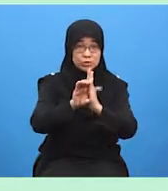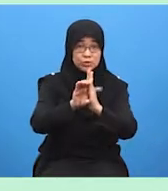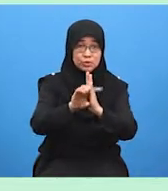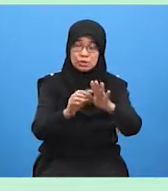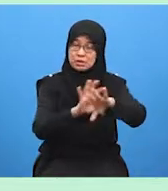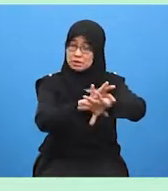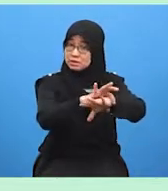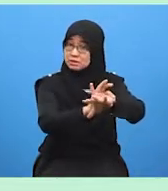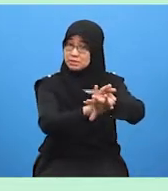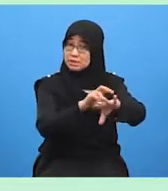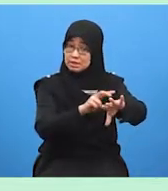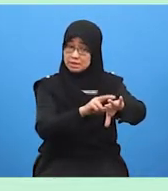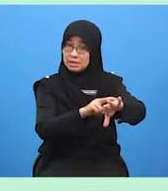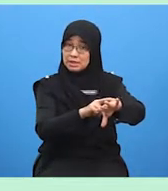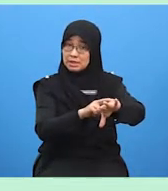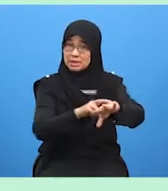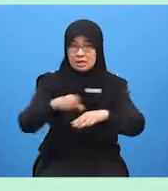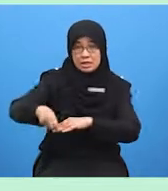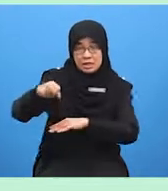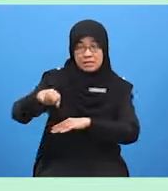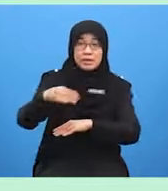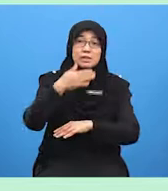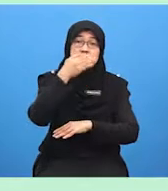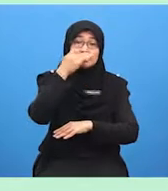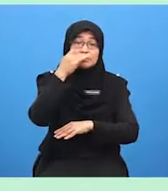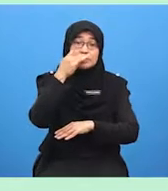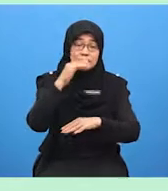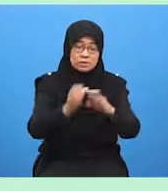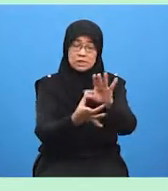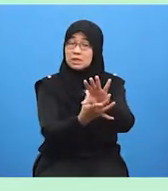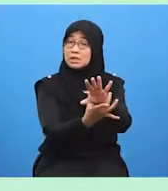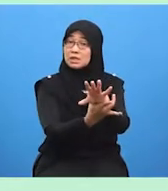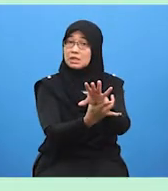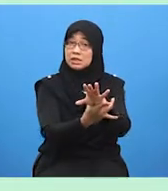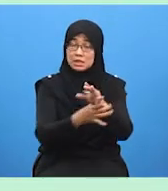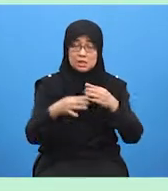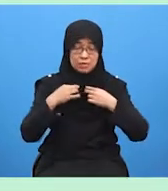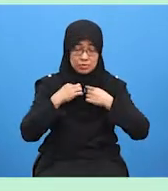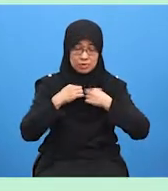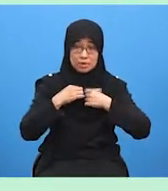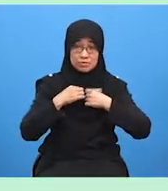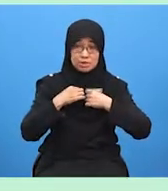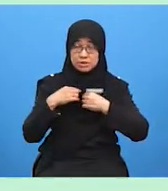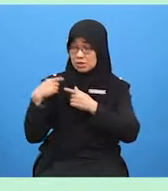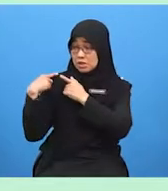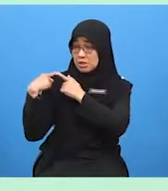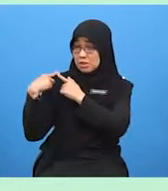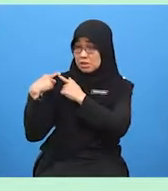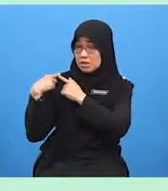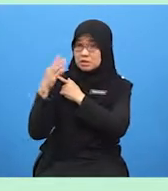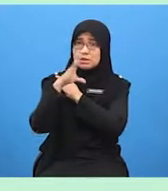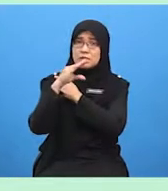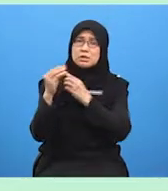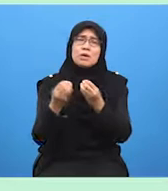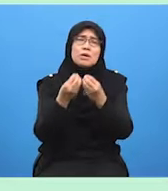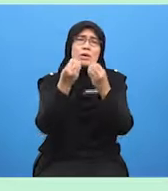jam tangan, beg, sapu tangan, gelang, butang baju, kerongsang dan banyak